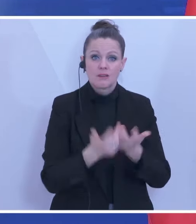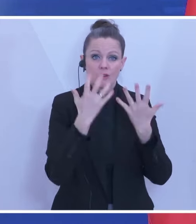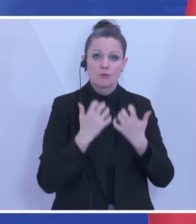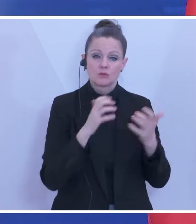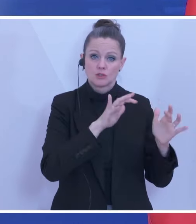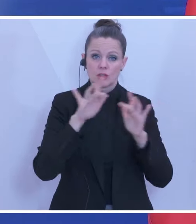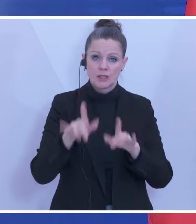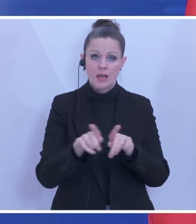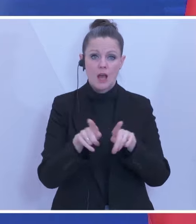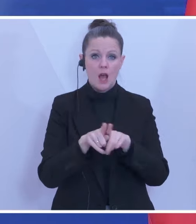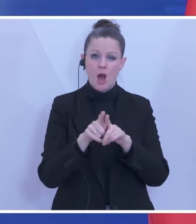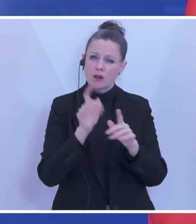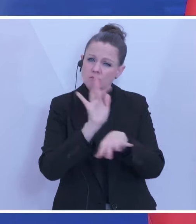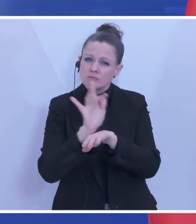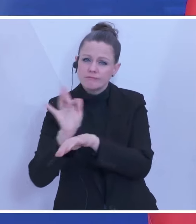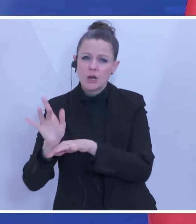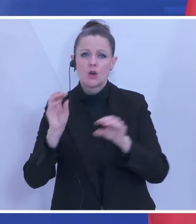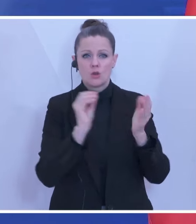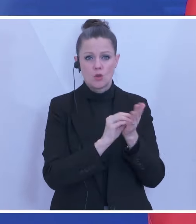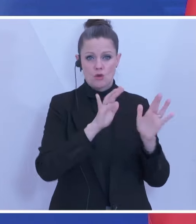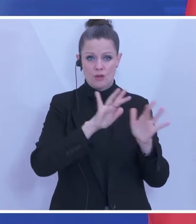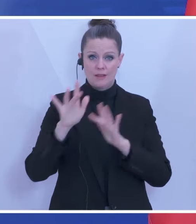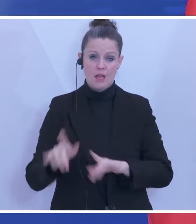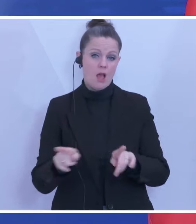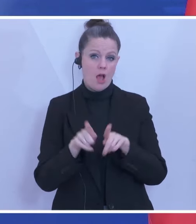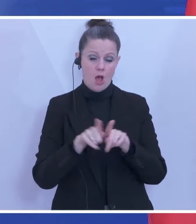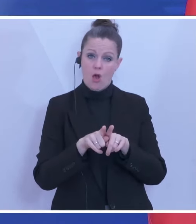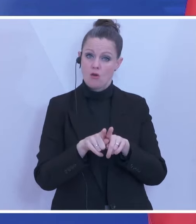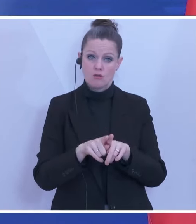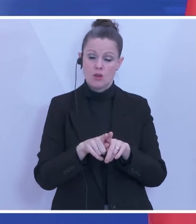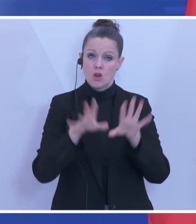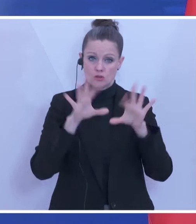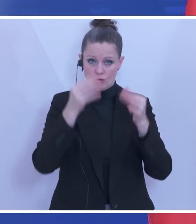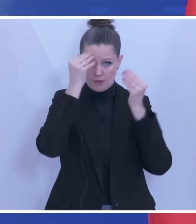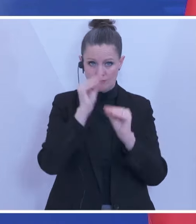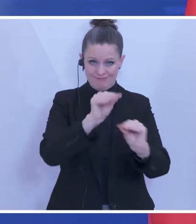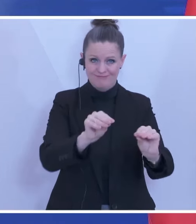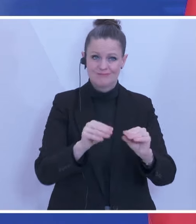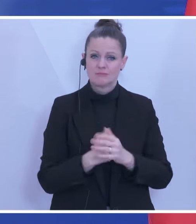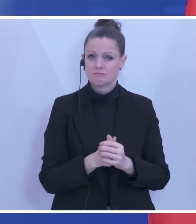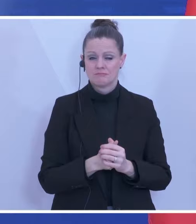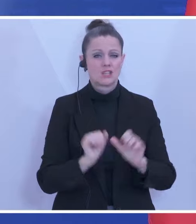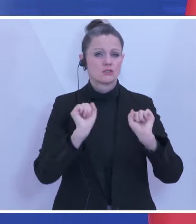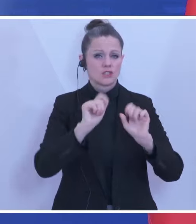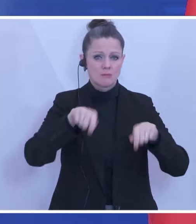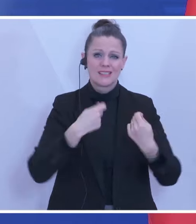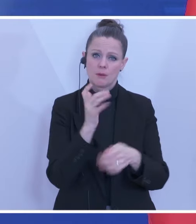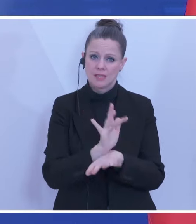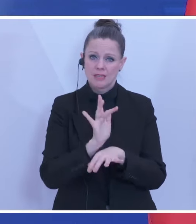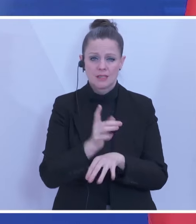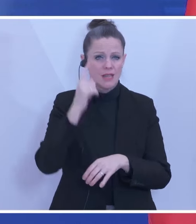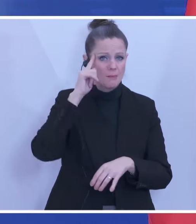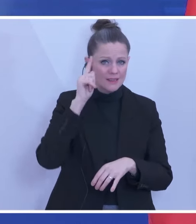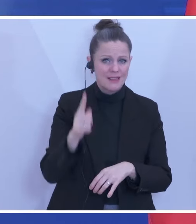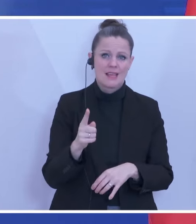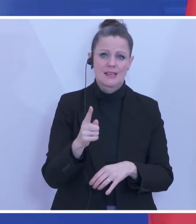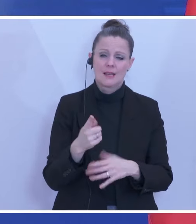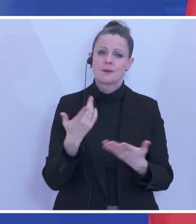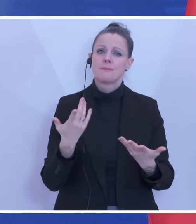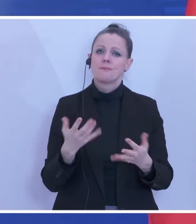wäre oder wo auch noch Kritik ist. Und das sage ich auch ganz gleich vorweg, es wird immer Kritik geben. Aber ich denke, das Wesen